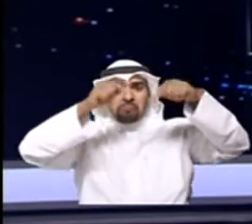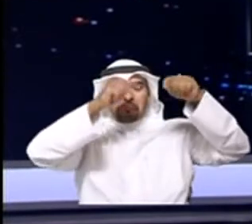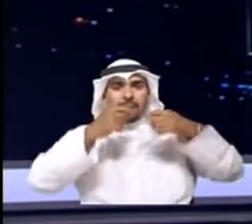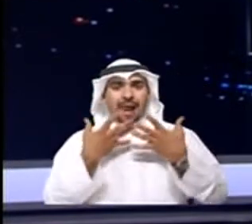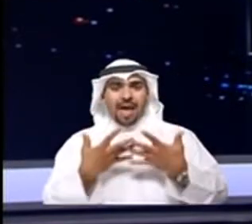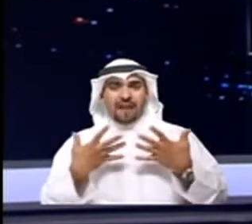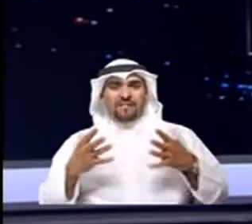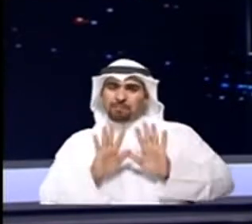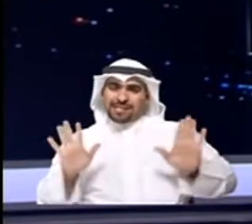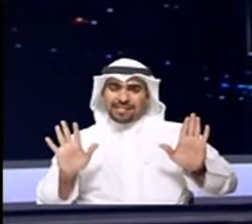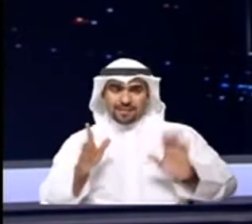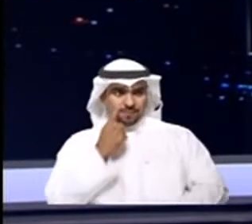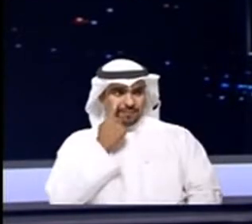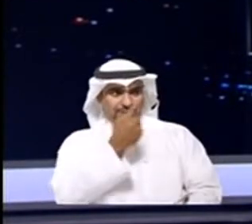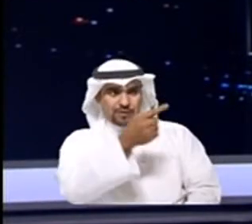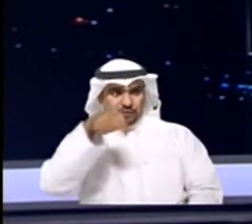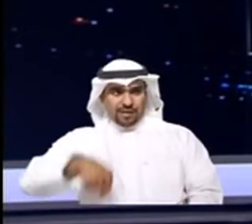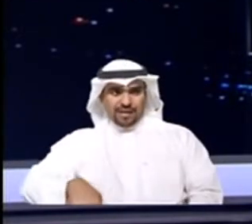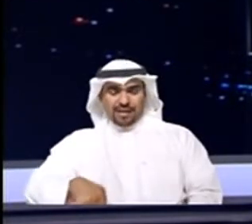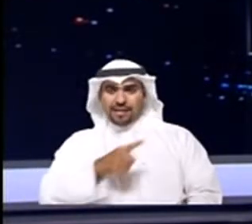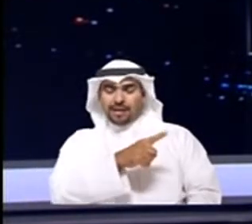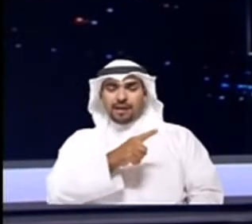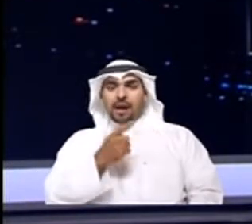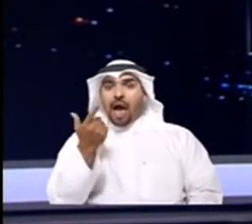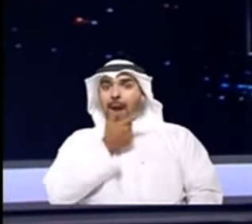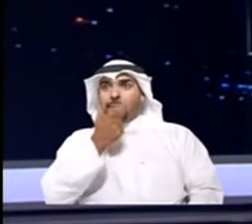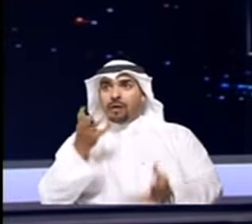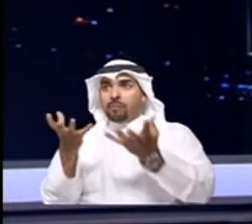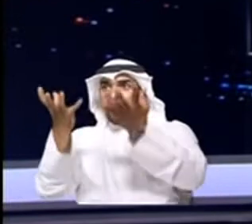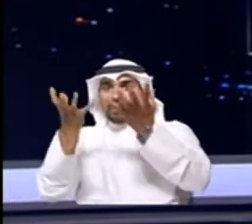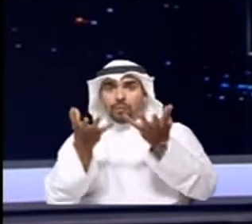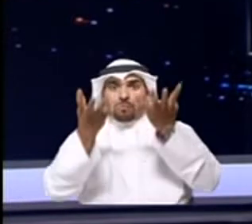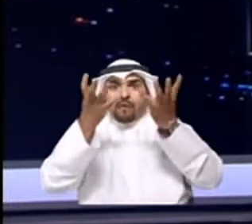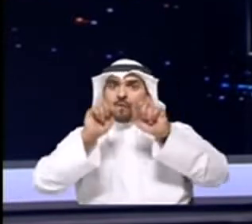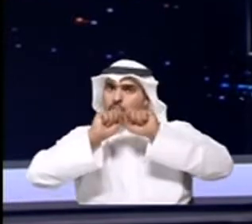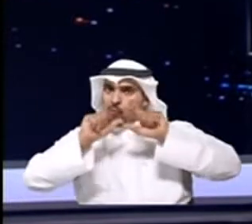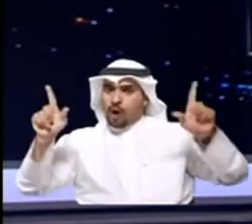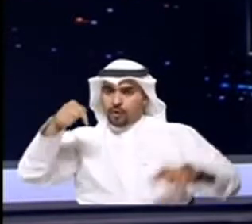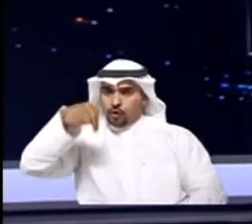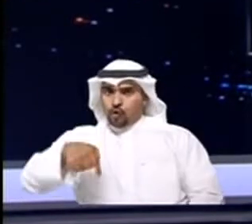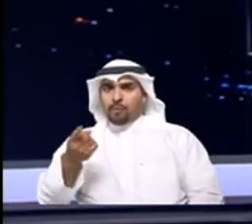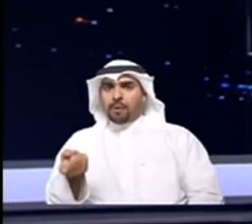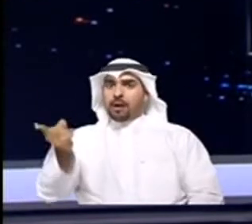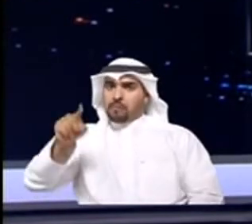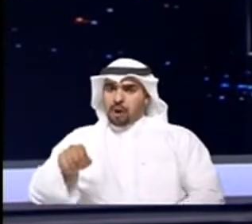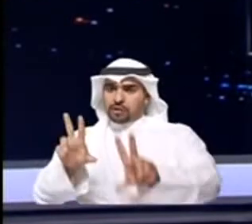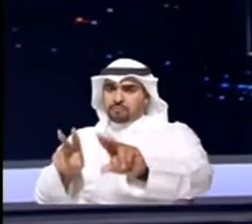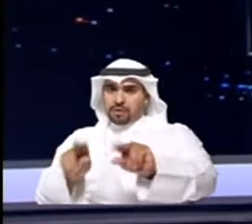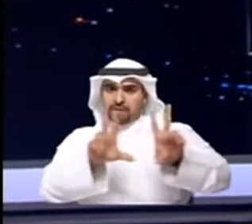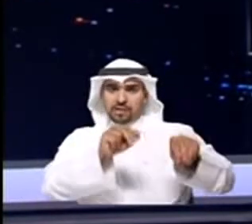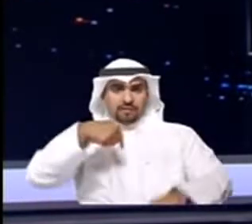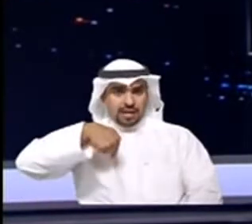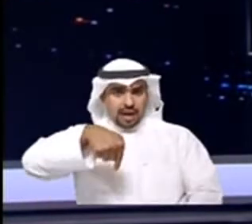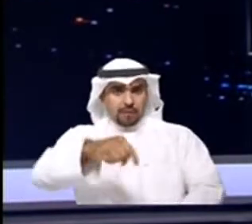يستمر ويانا بين الحين والآخر. أجوانا راح تكون غائمة جزئيا بعض الشيء إلى غائمة على بعض المناطق حتى يوم الغد، وراح تستمر ويانا السحب لعدة أيام.